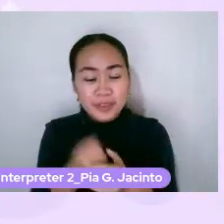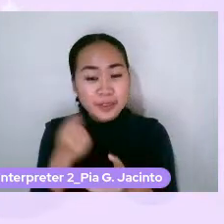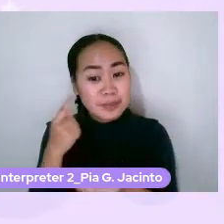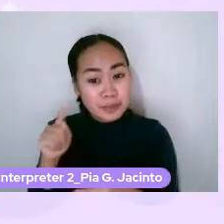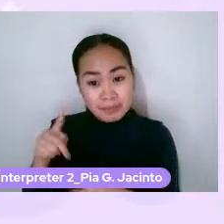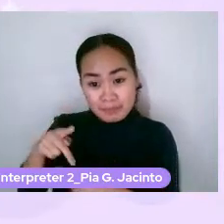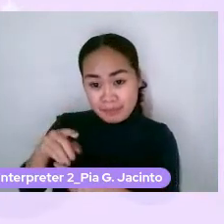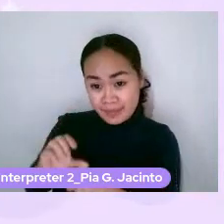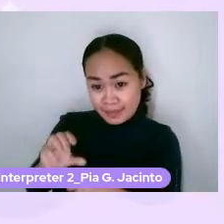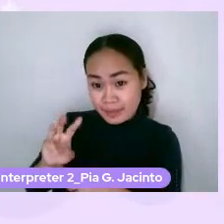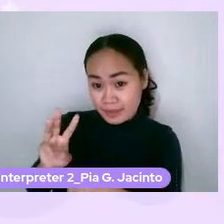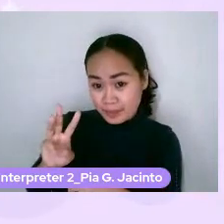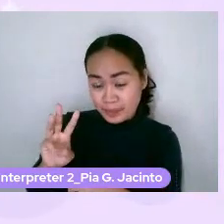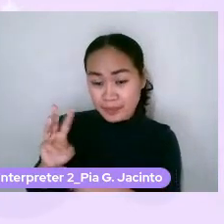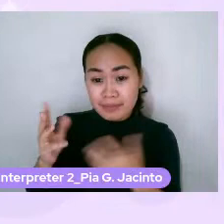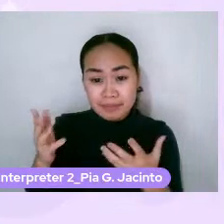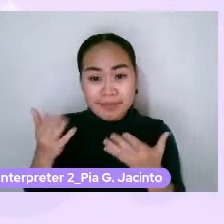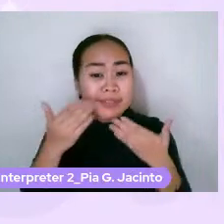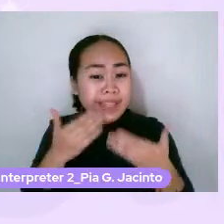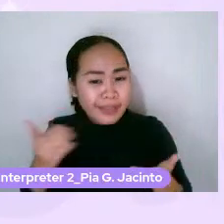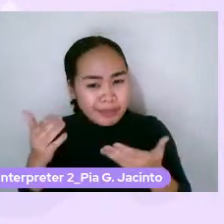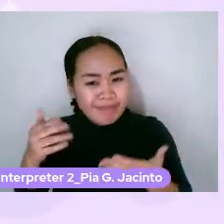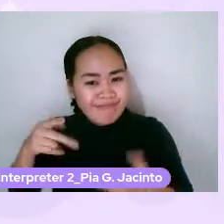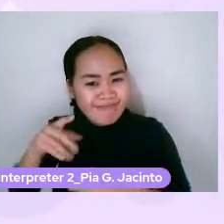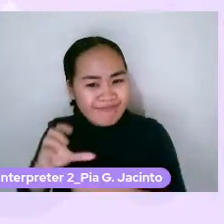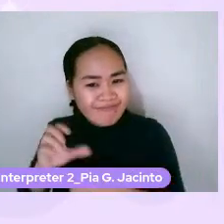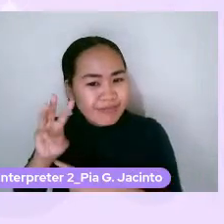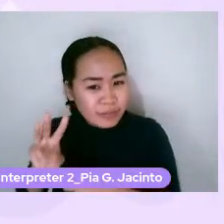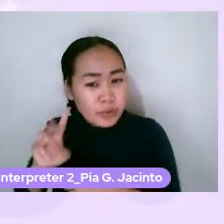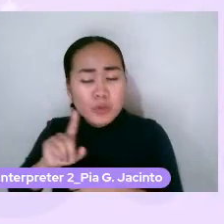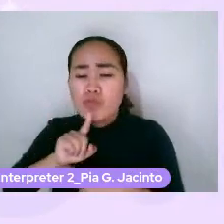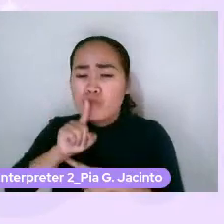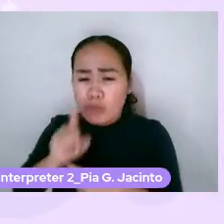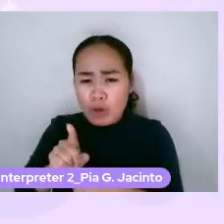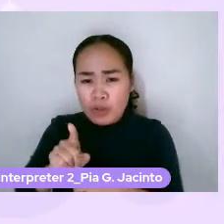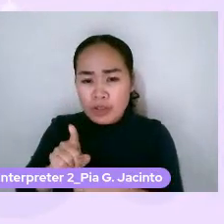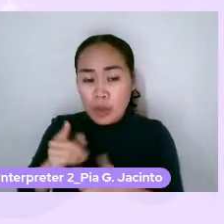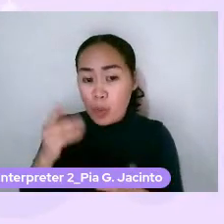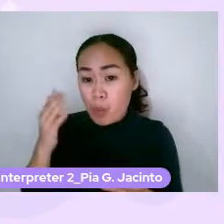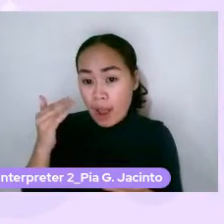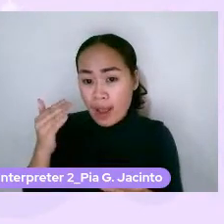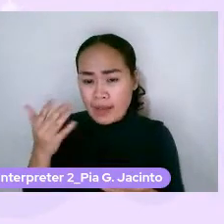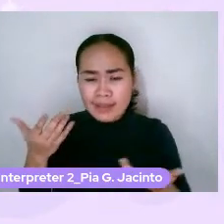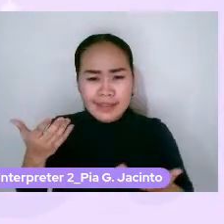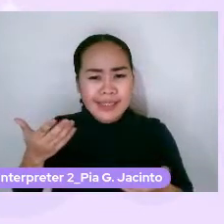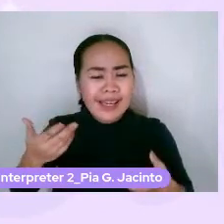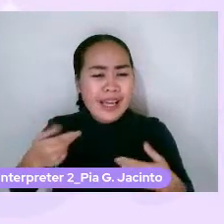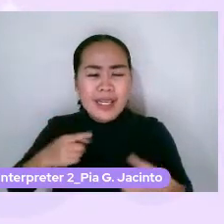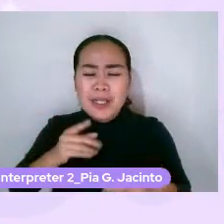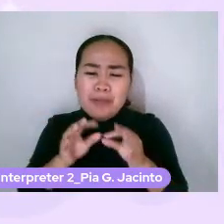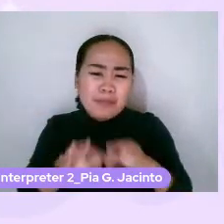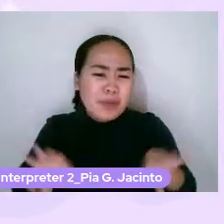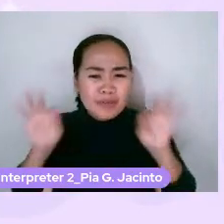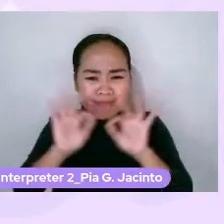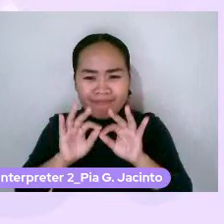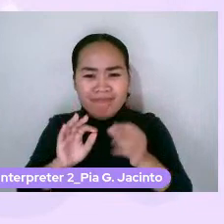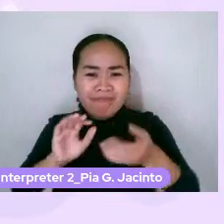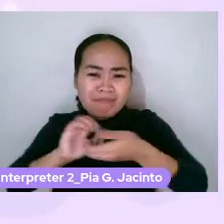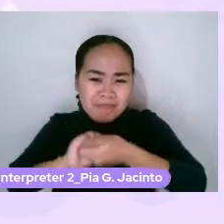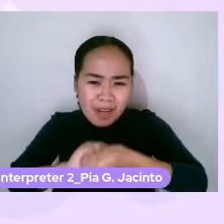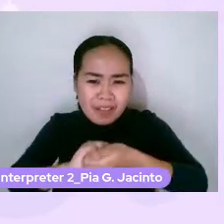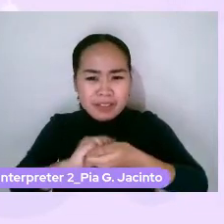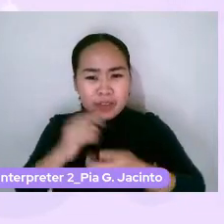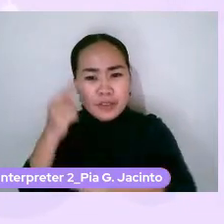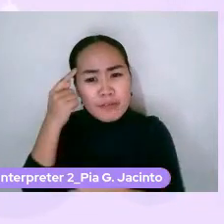PCW. Kayo po ay tinitingnan natin na napakalaking partner natin, napaka-importanting partner natin